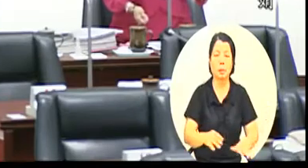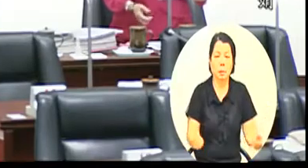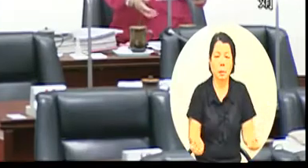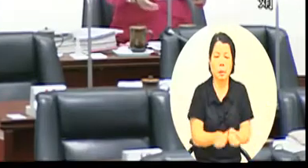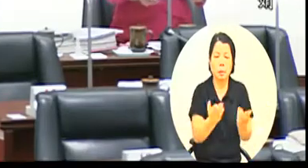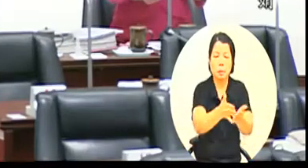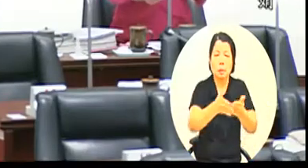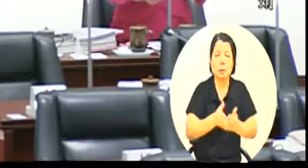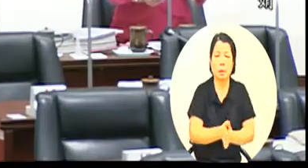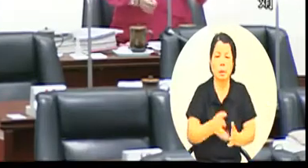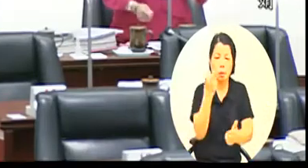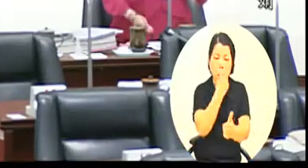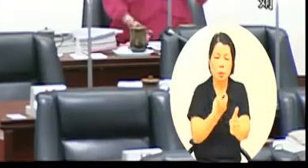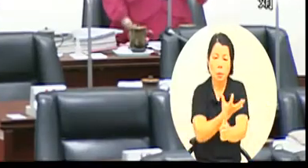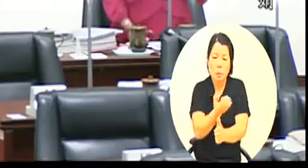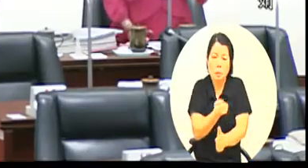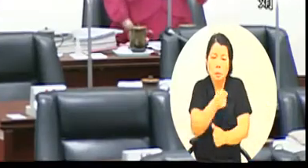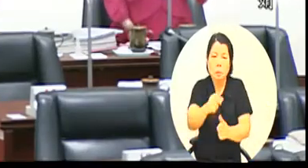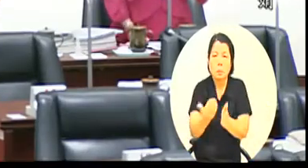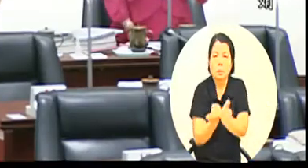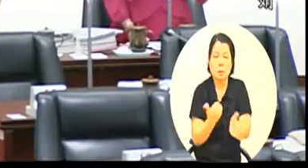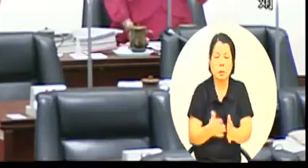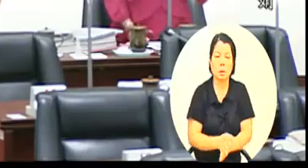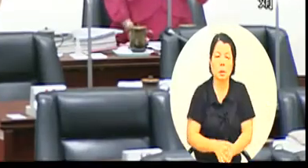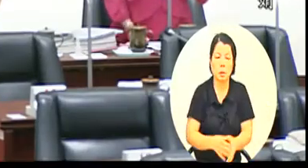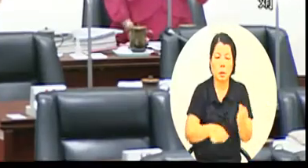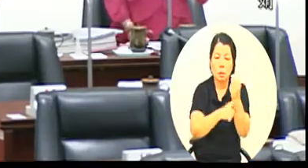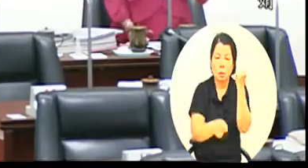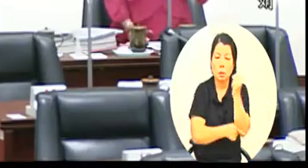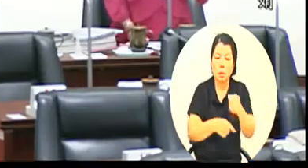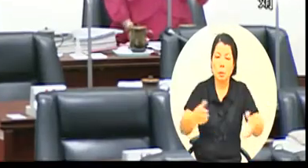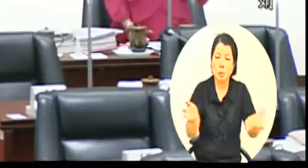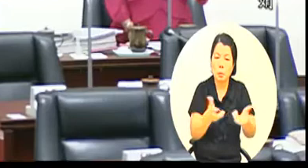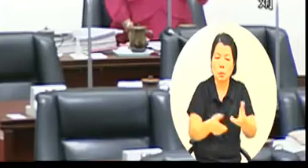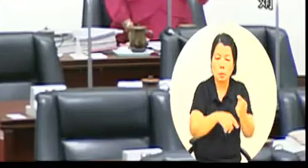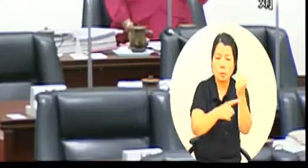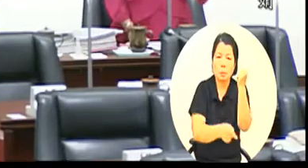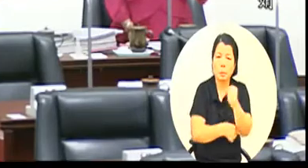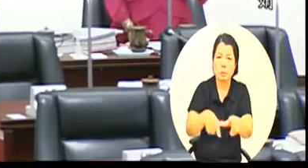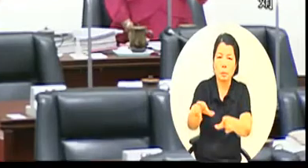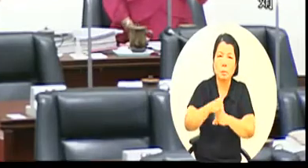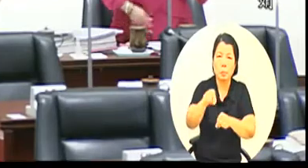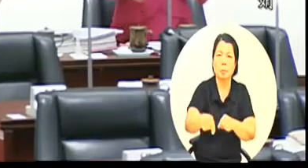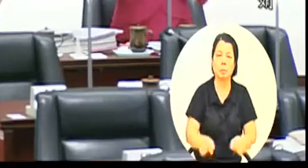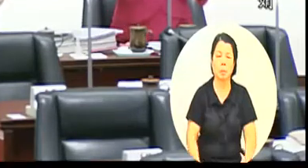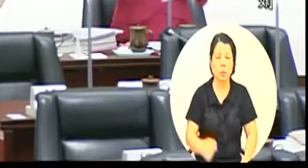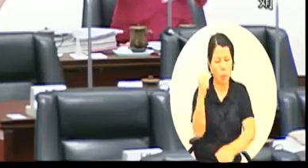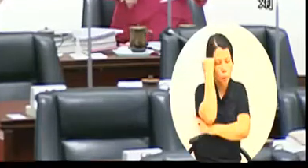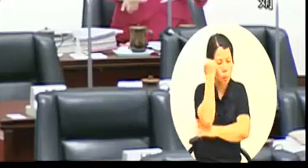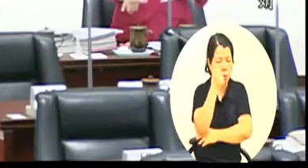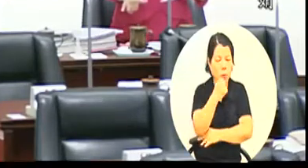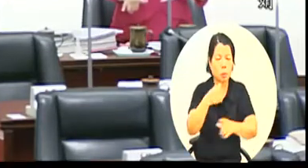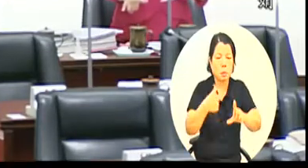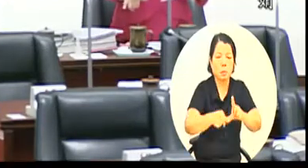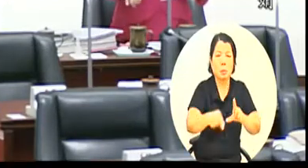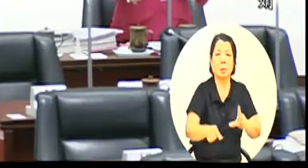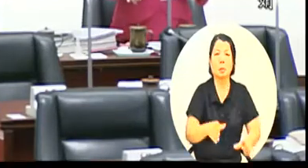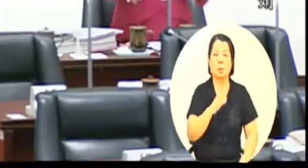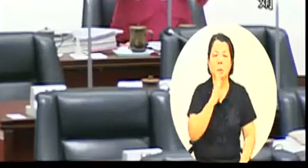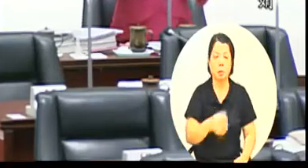制前，依据建筑法执法的建筑技术规则里面，我们住宅区过去是建蔽率是